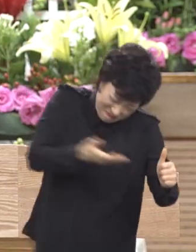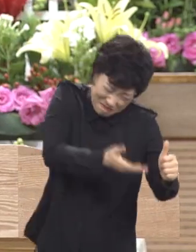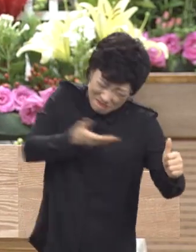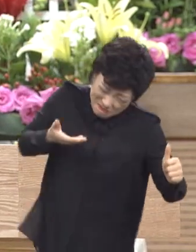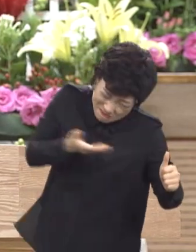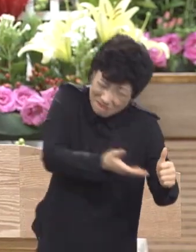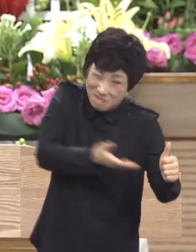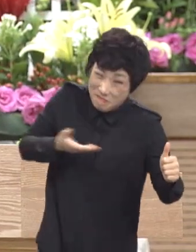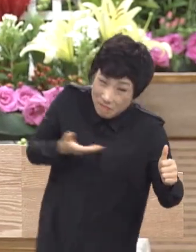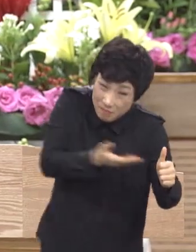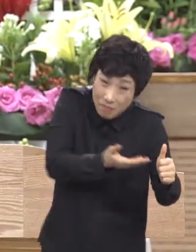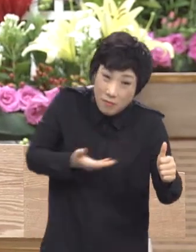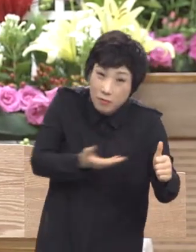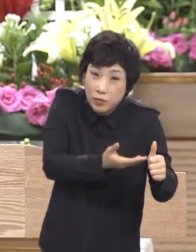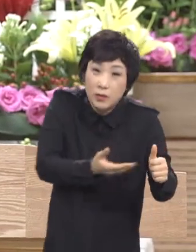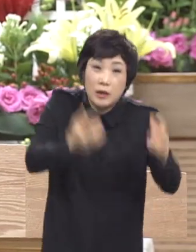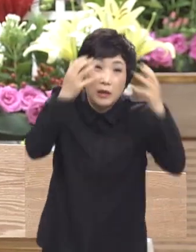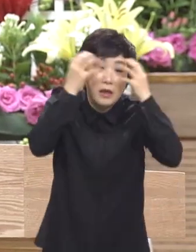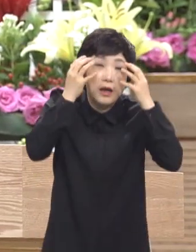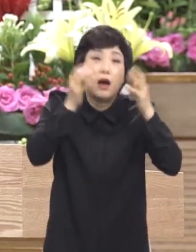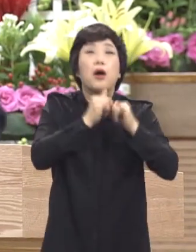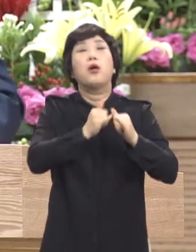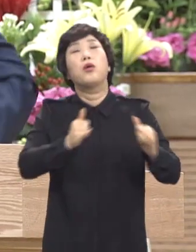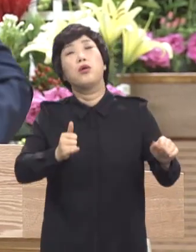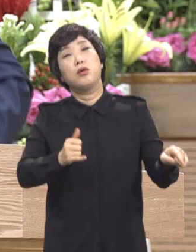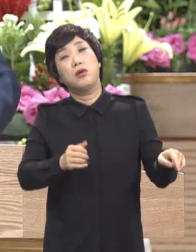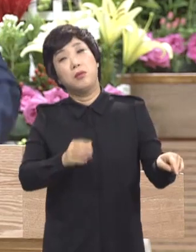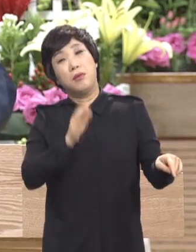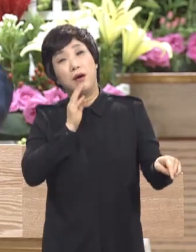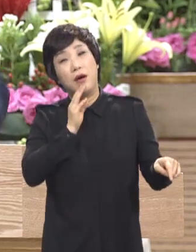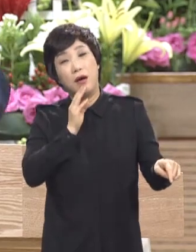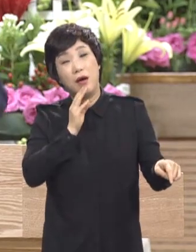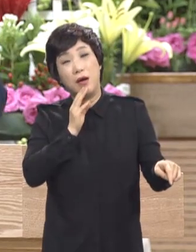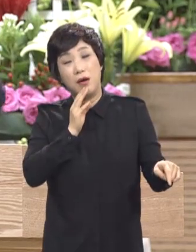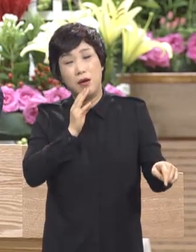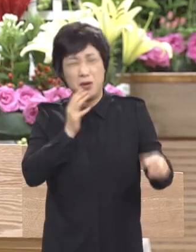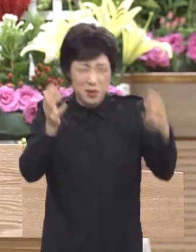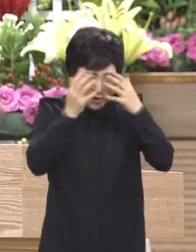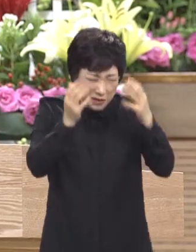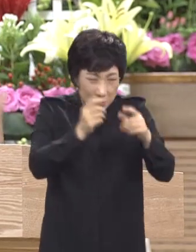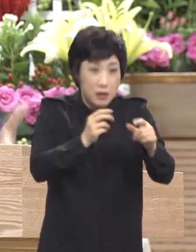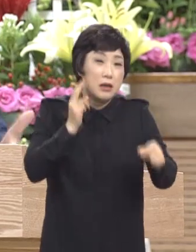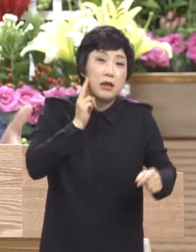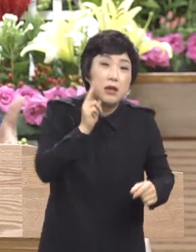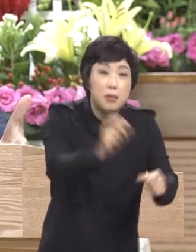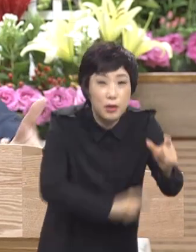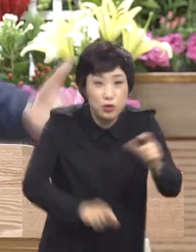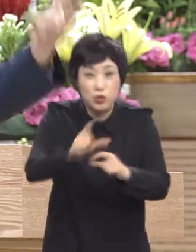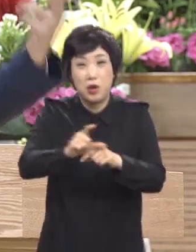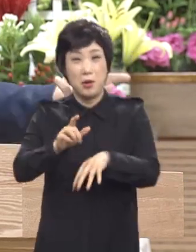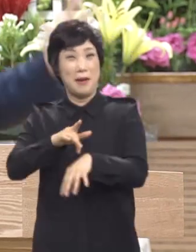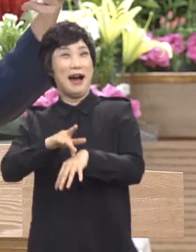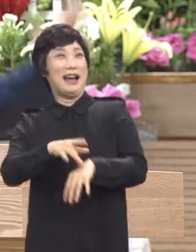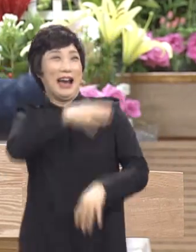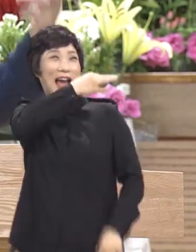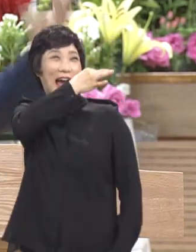총동원 해서 인간을 고통스럽게 해서 고통이 심하면 심할수록